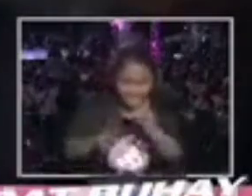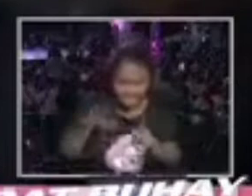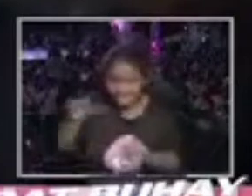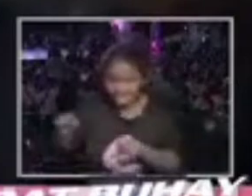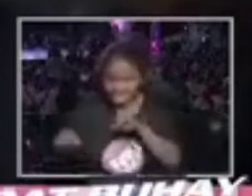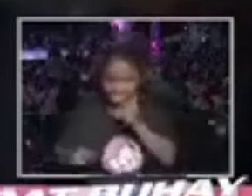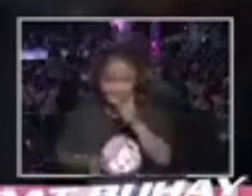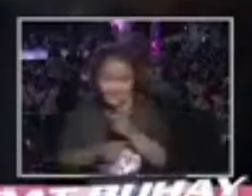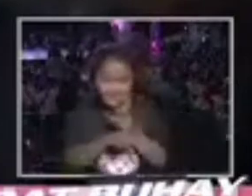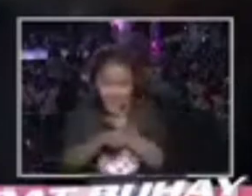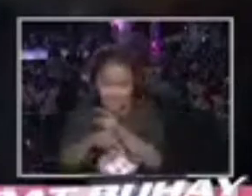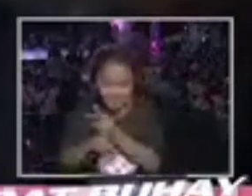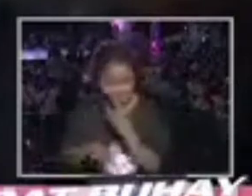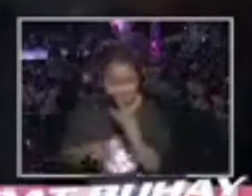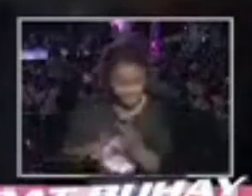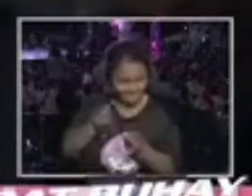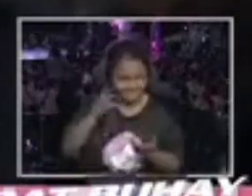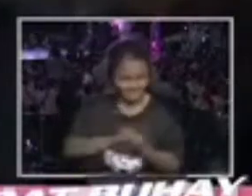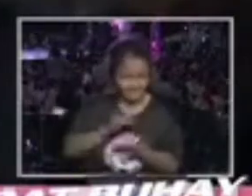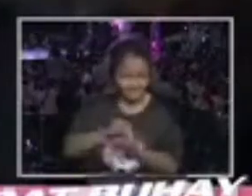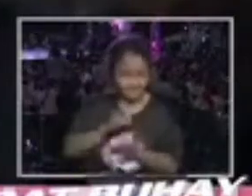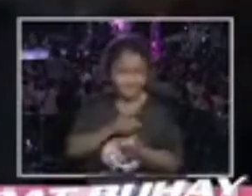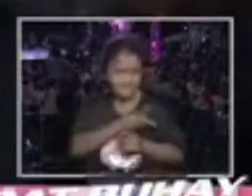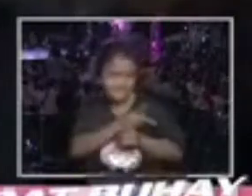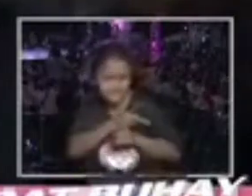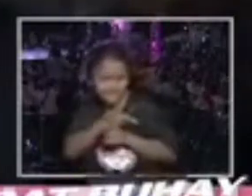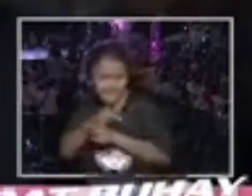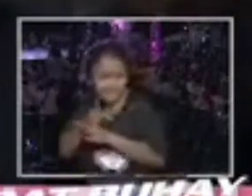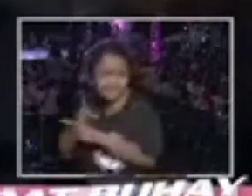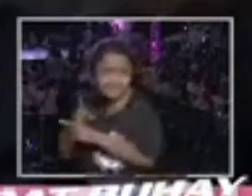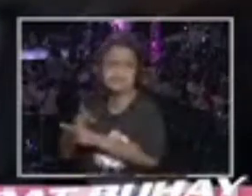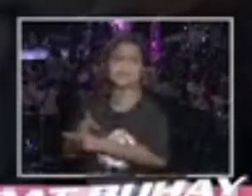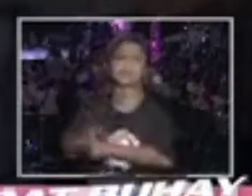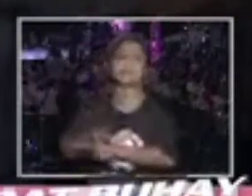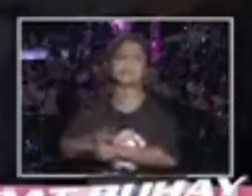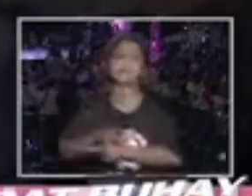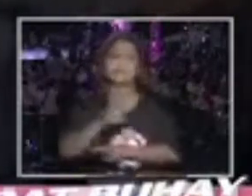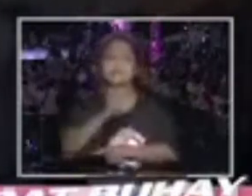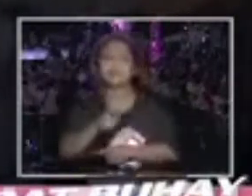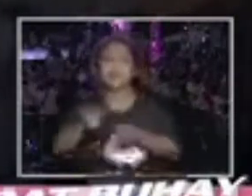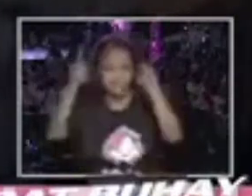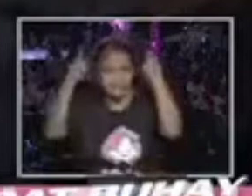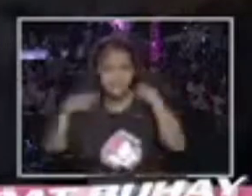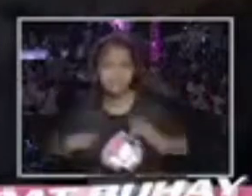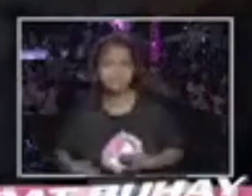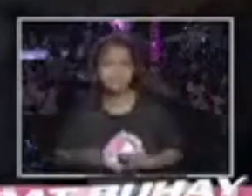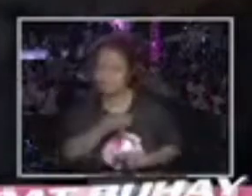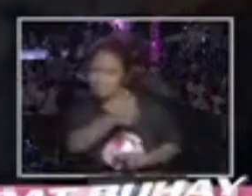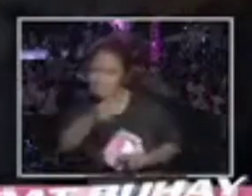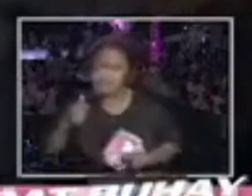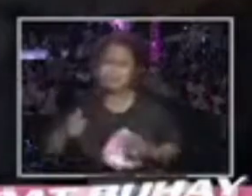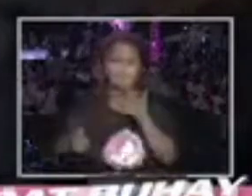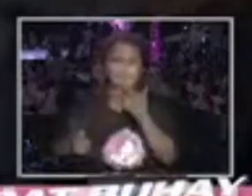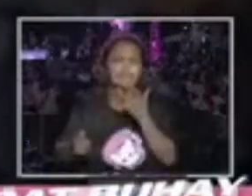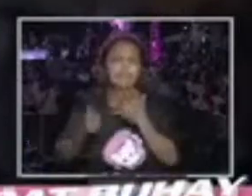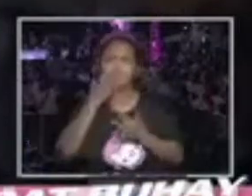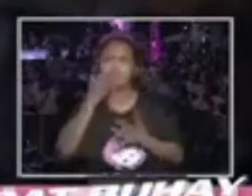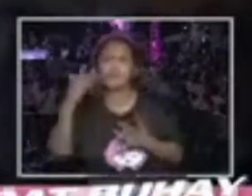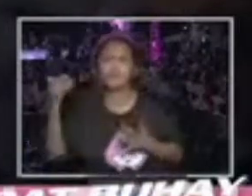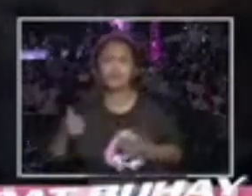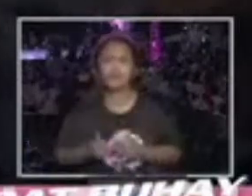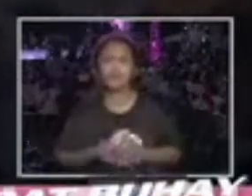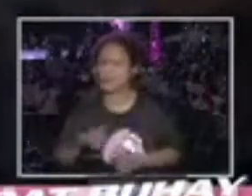na masasaksihan ninyo. Isuot ang anumang kulay na nais ninyo.